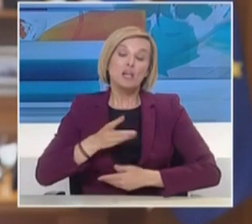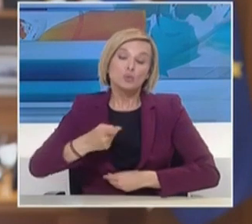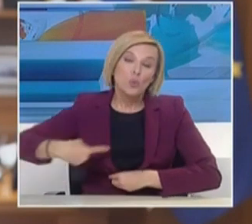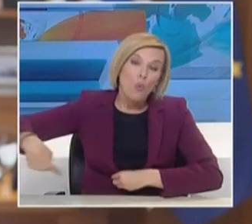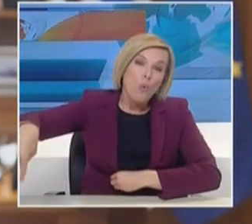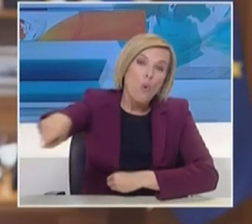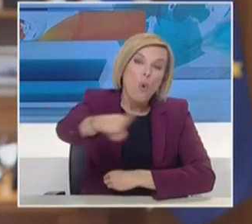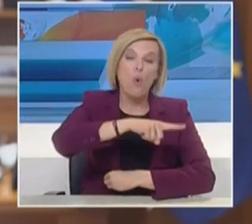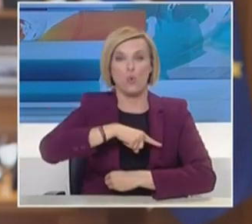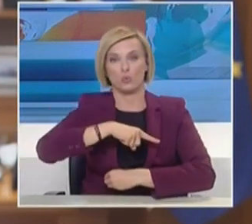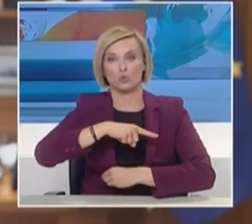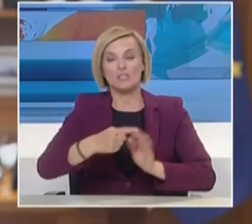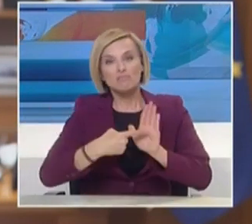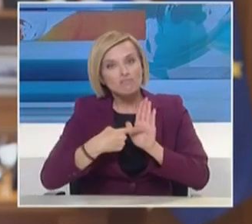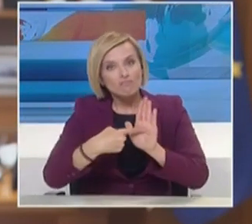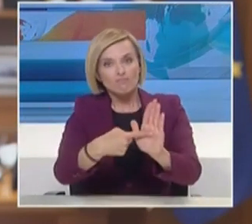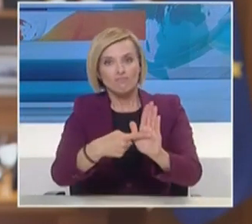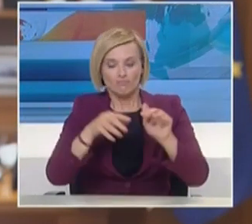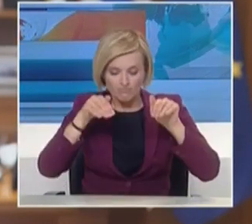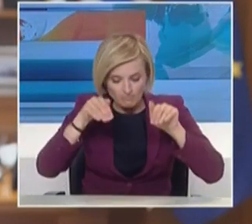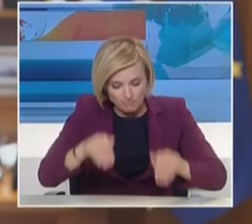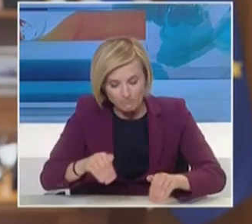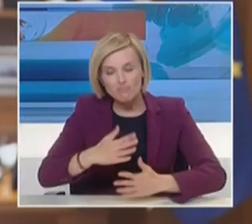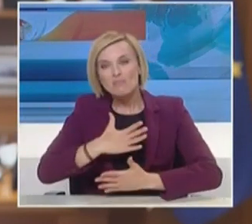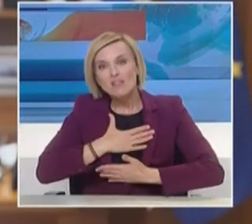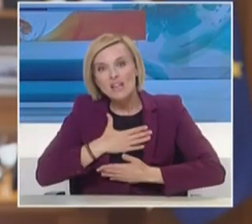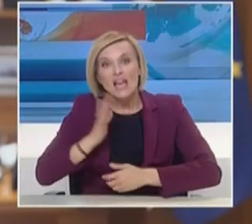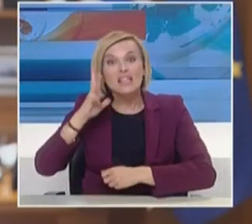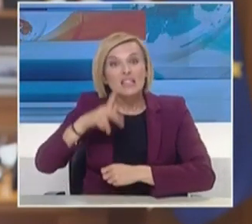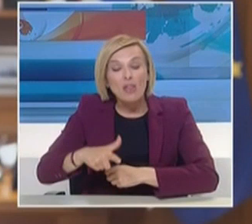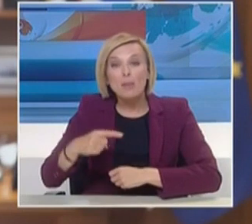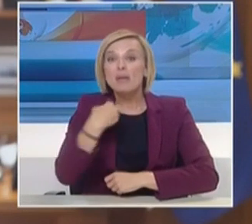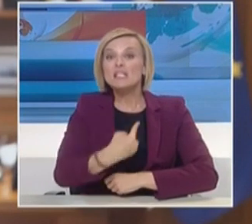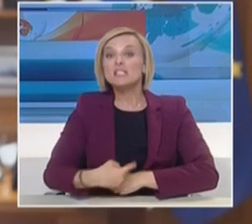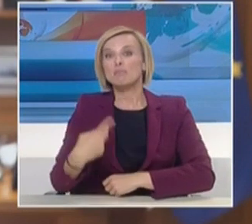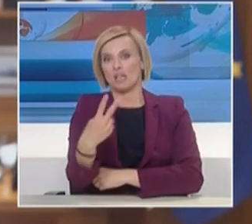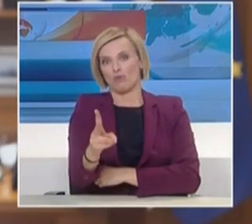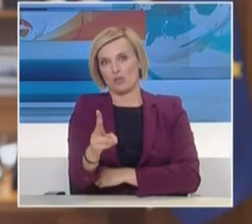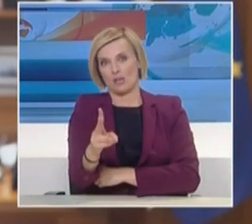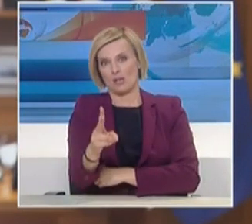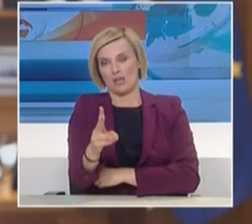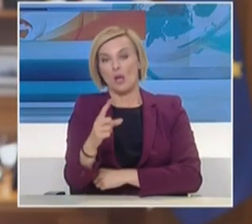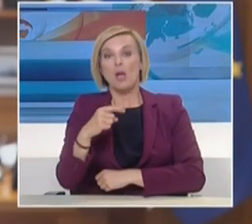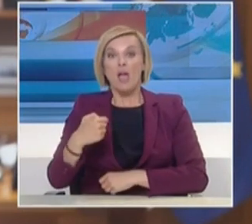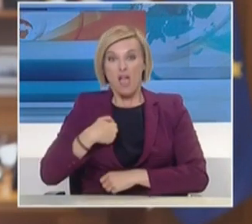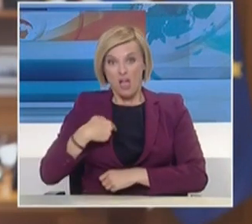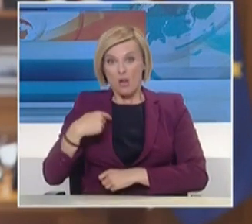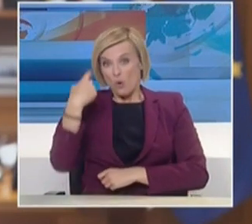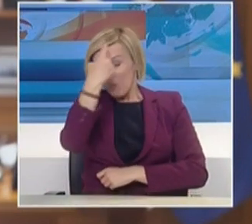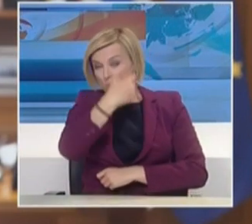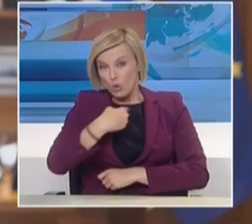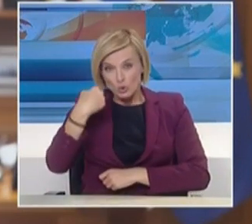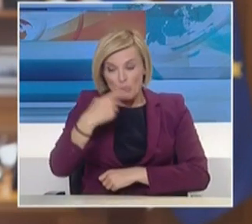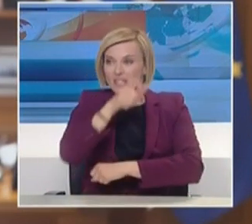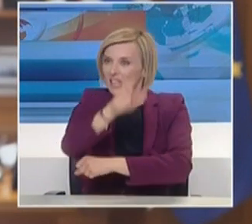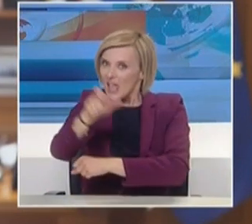καλώ όλους να δείξουμε την ευγνωμοσύνη μας με την καθημερινή μας στάση, καθώς η ατομική επιθυμία υποχωρεί μπροστά στη